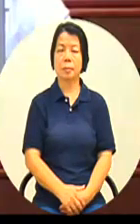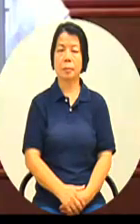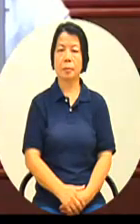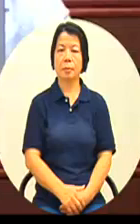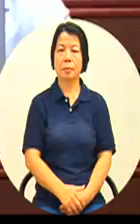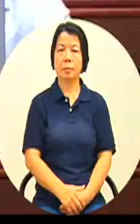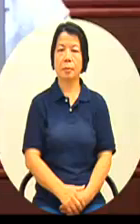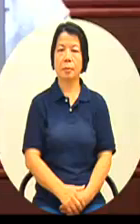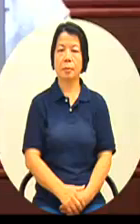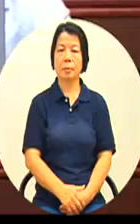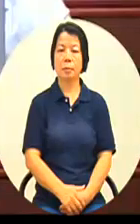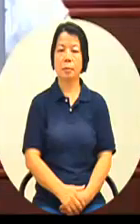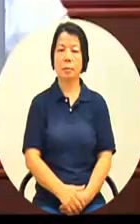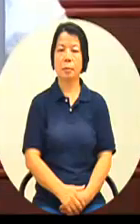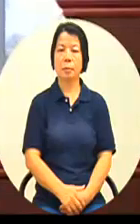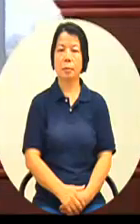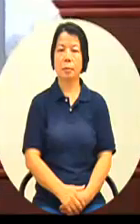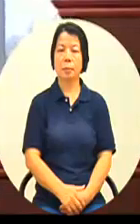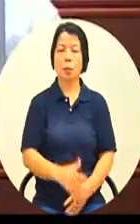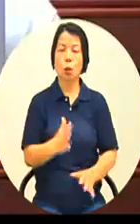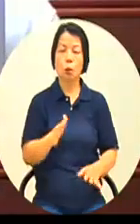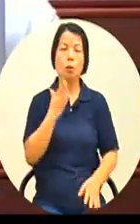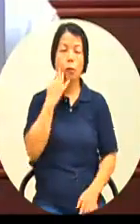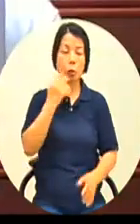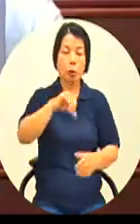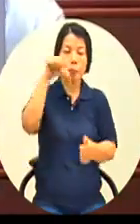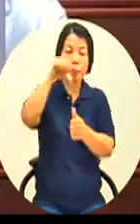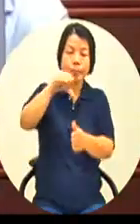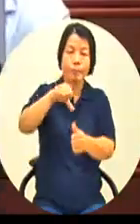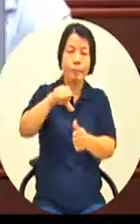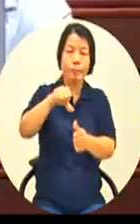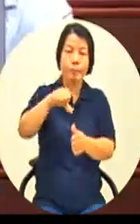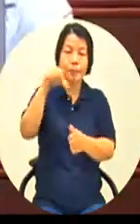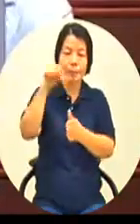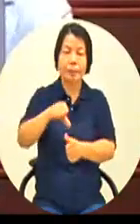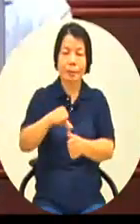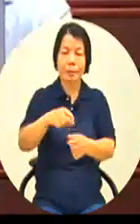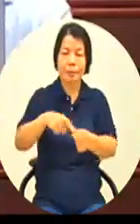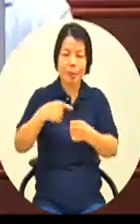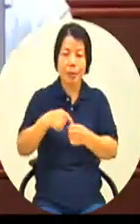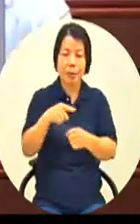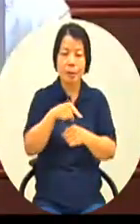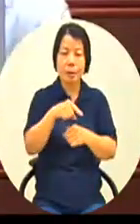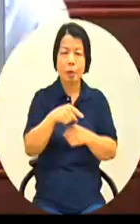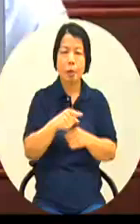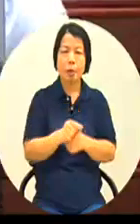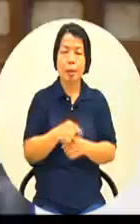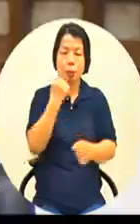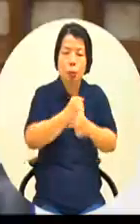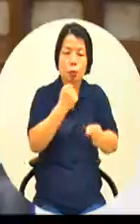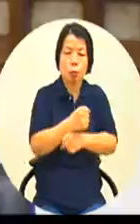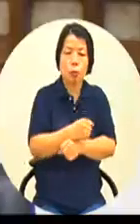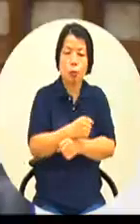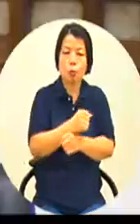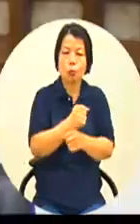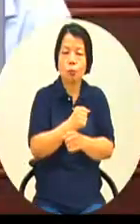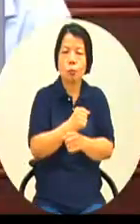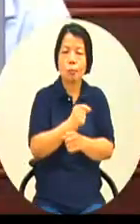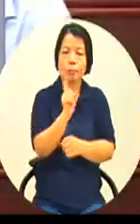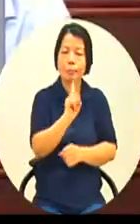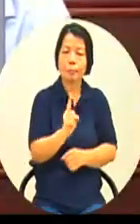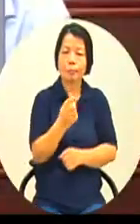包含内，你所开的单内底，真的，恁都困扰咧开八十万外万 车酒。议员所讲的迄